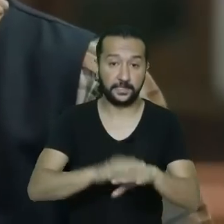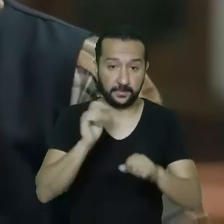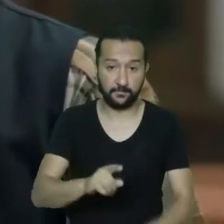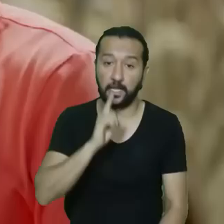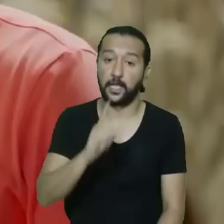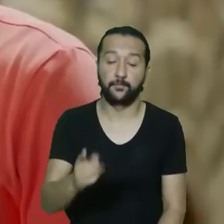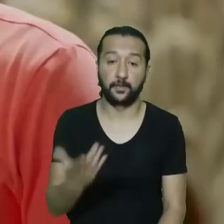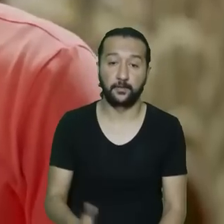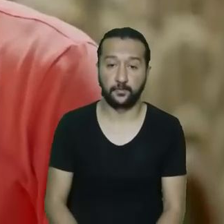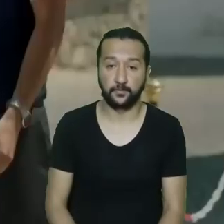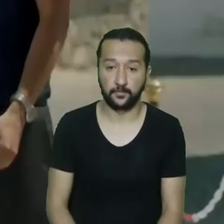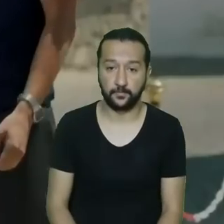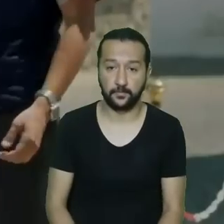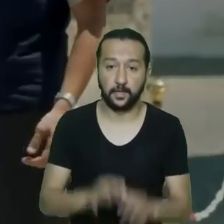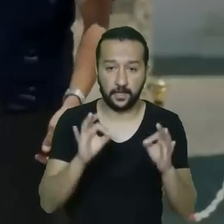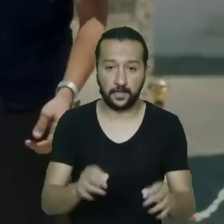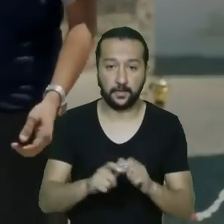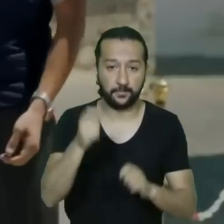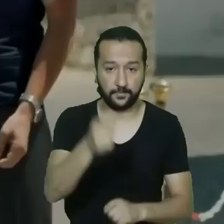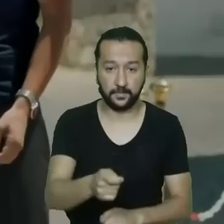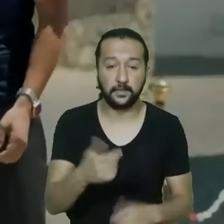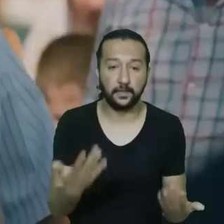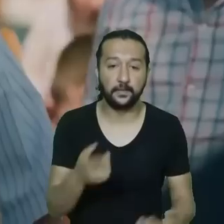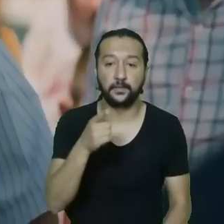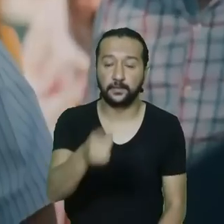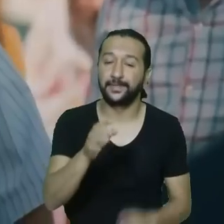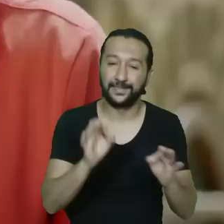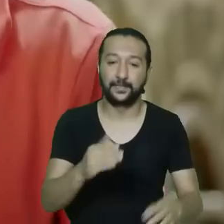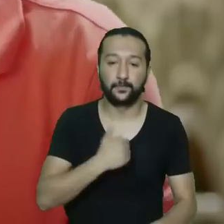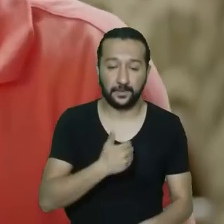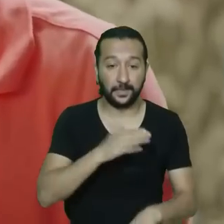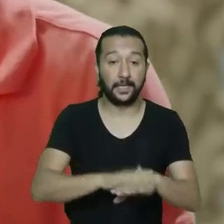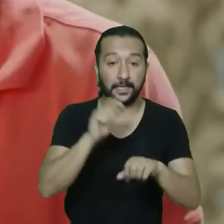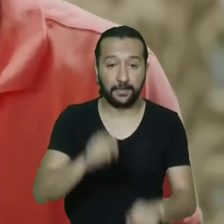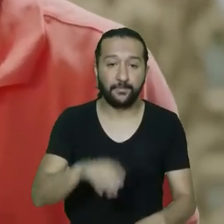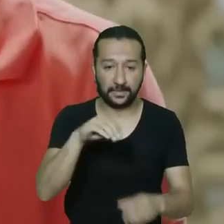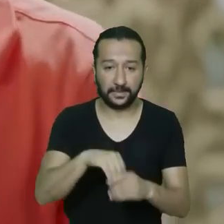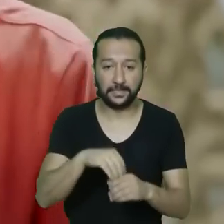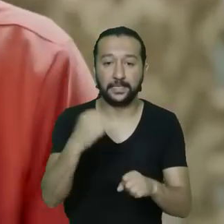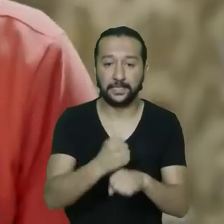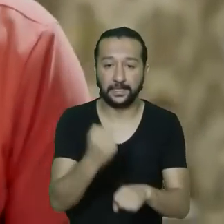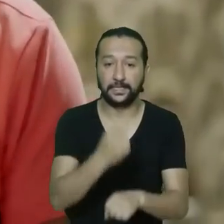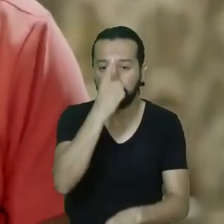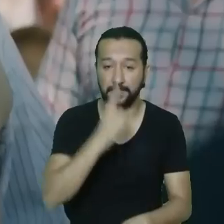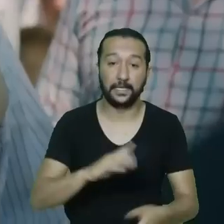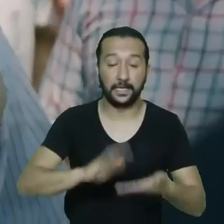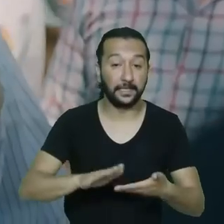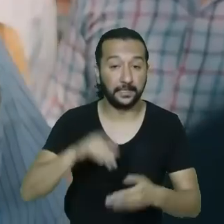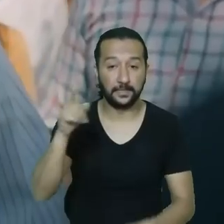yaptırdık heykelle. Parasını da... Sus diye dürttüler. Yani biz yaptırdığımız için heykeltıraş Agideş